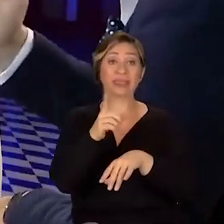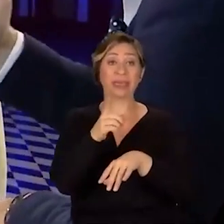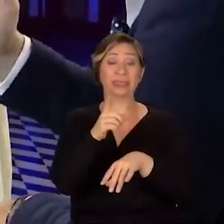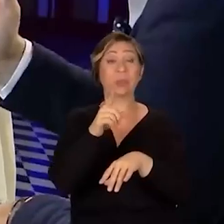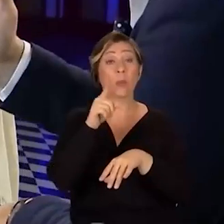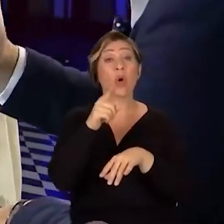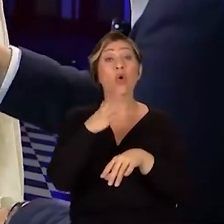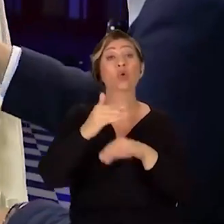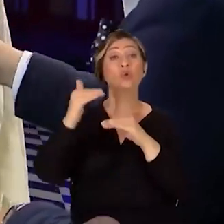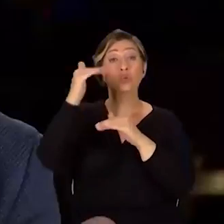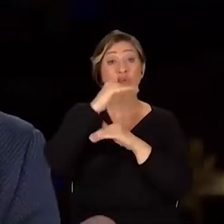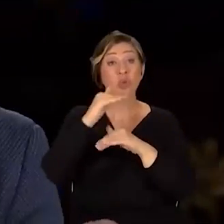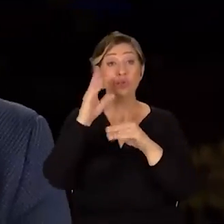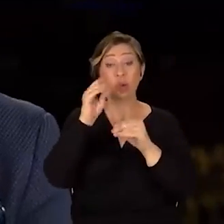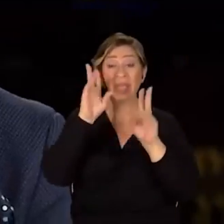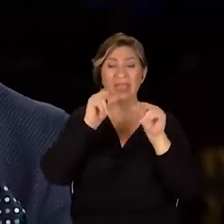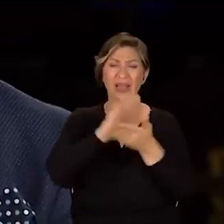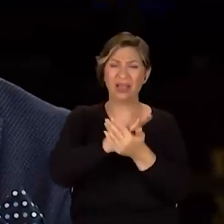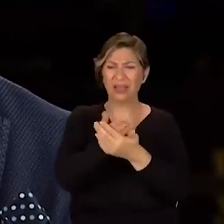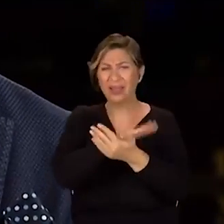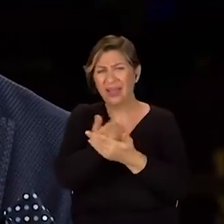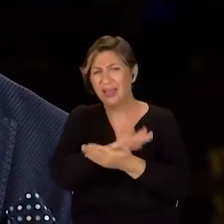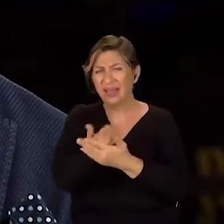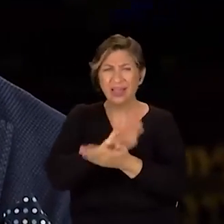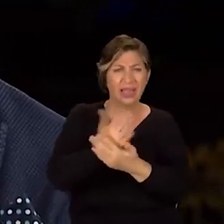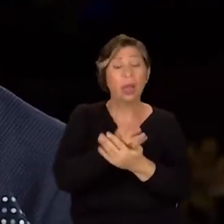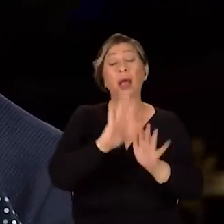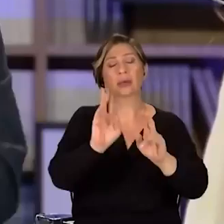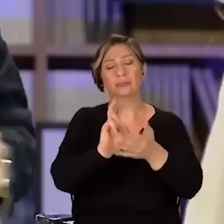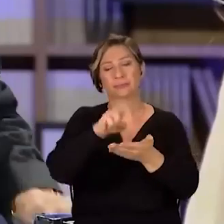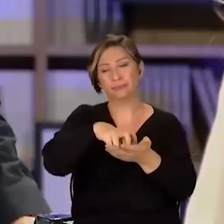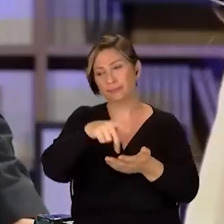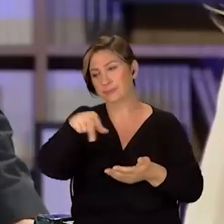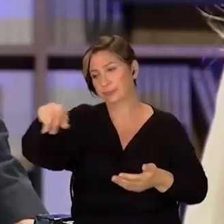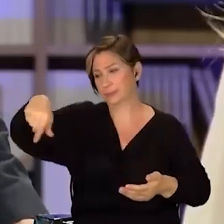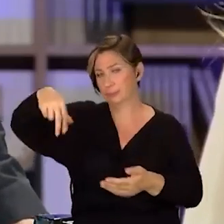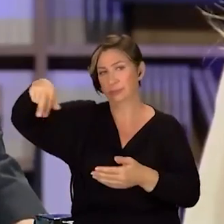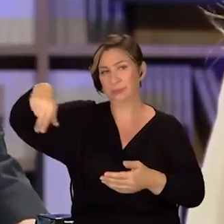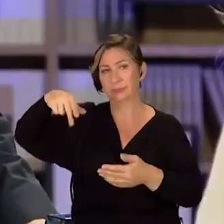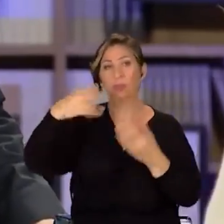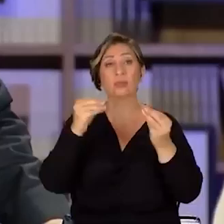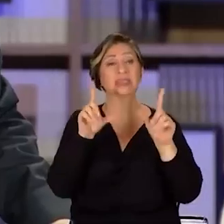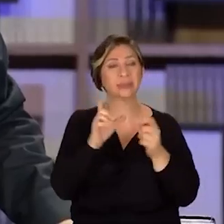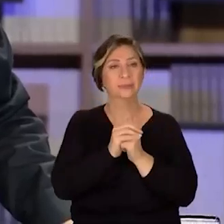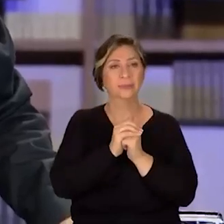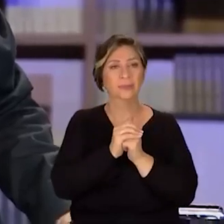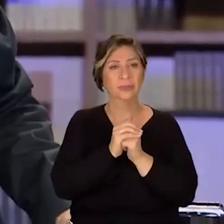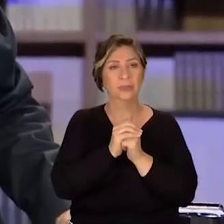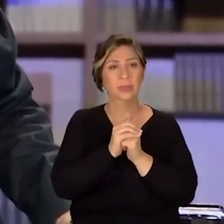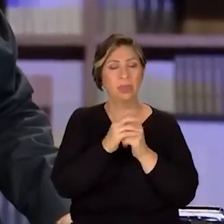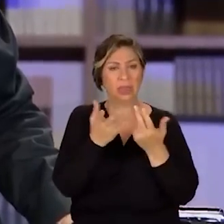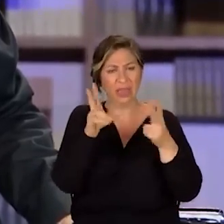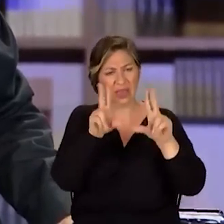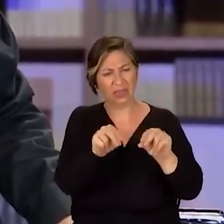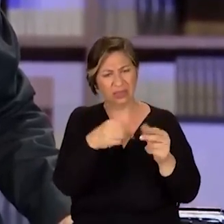Ama onun üstünde çok yatakta dönüyorum. Yatakta dönülmeye başlandıysa bir dışarıda dönülmesi lazım. Evet. Yani. Benim anlamadığım yatağın niye olduğu zaten.